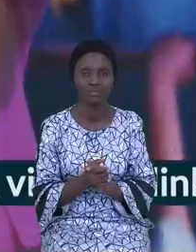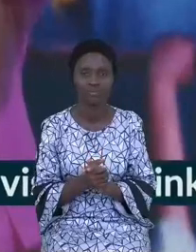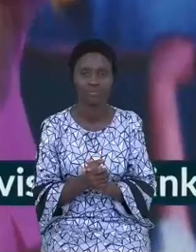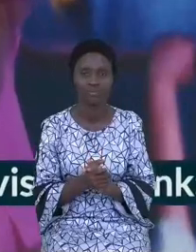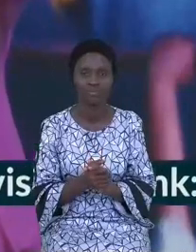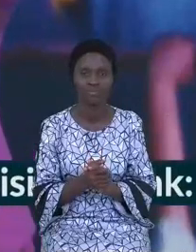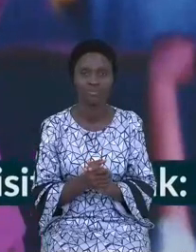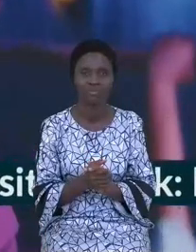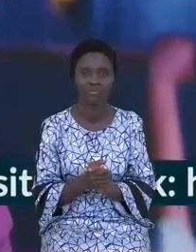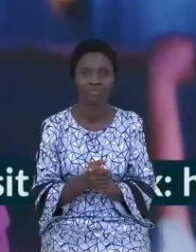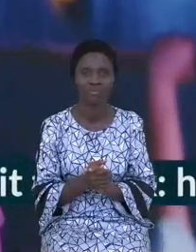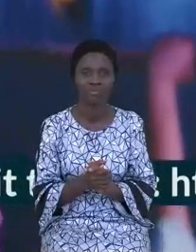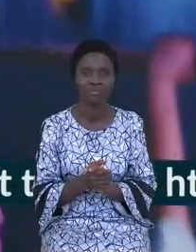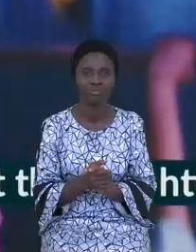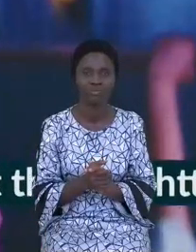J'attends.